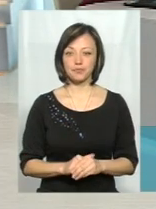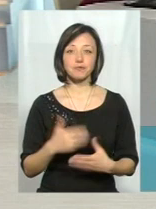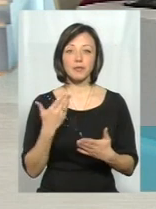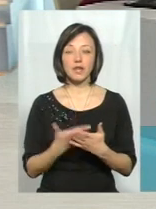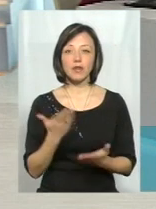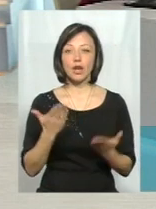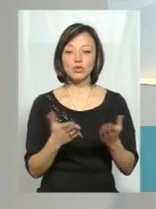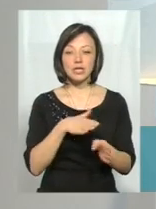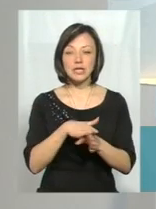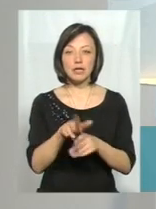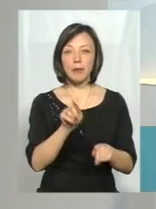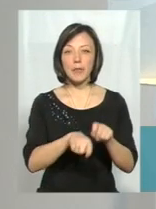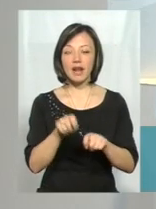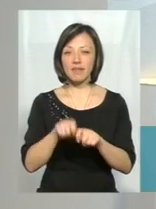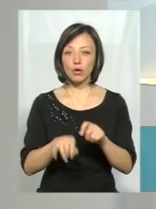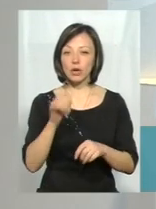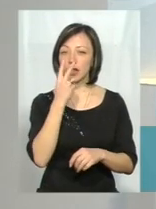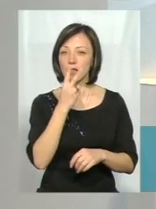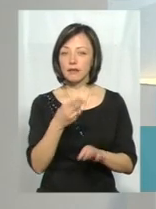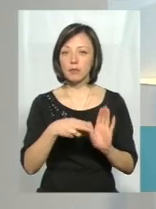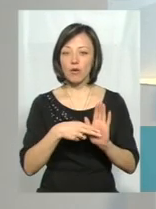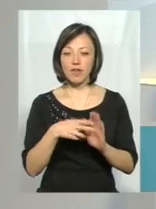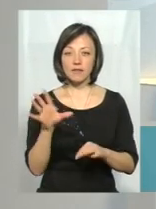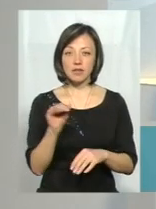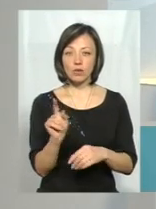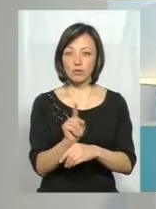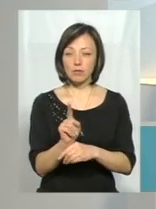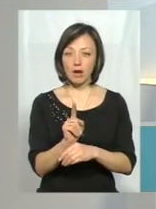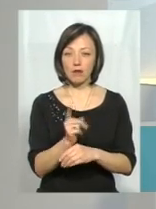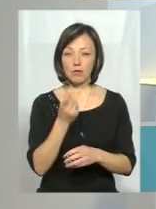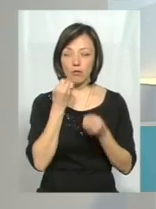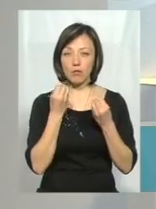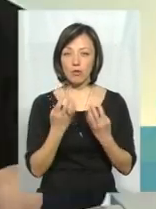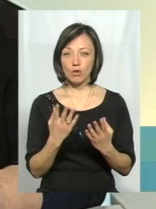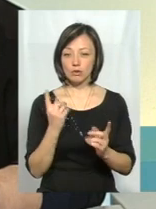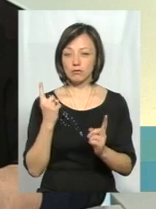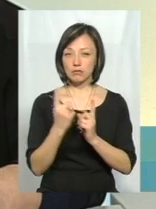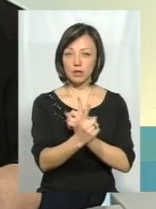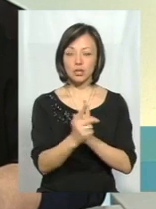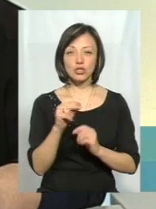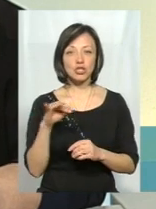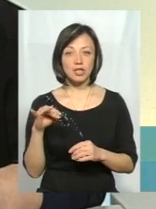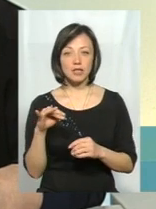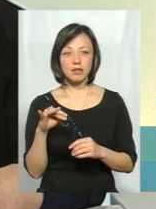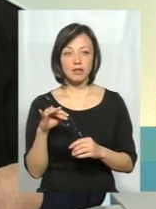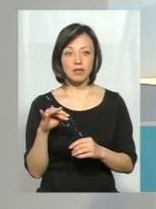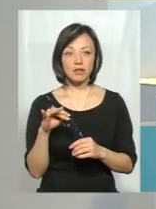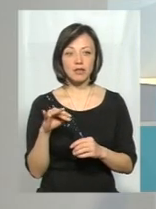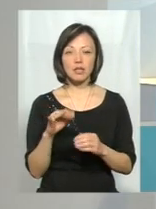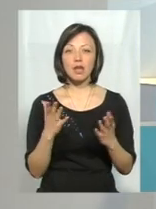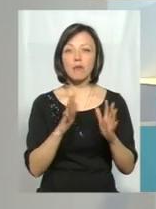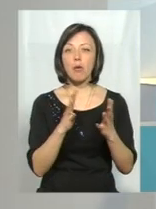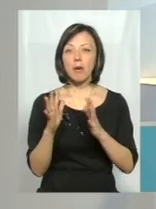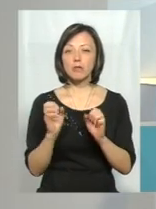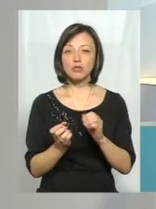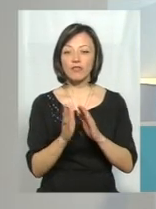здійснюєте перевірку і дивитеся, з маркуванням все гаразд, от ви просто проходите повз, чи все ж таки, які моменти